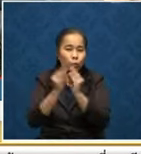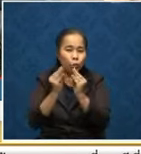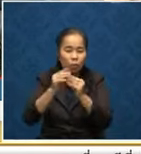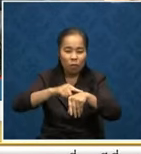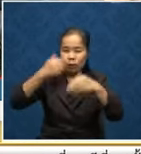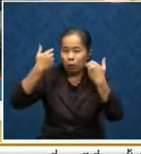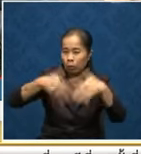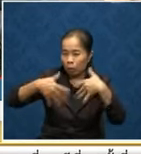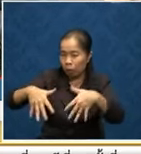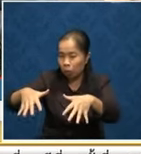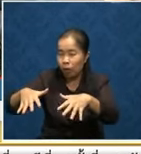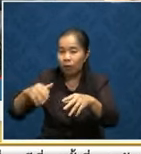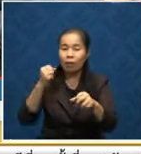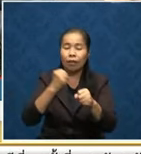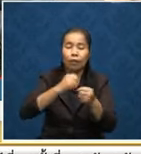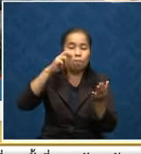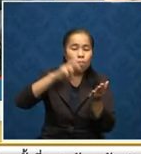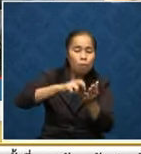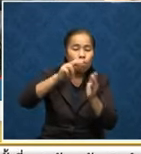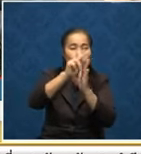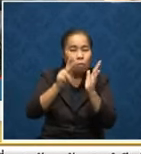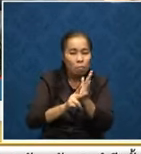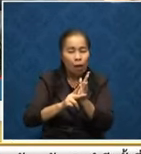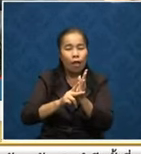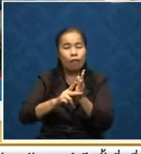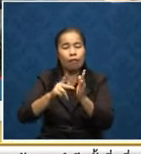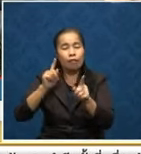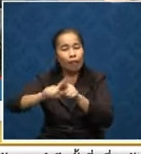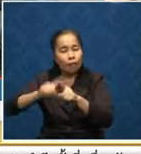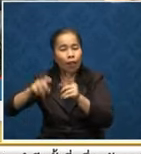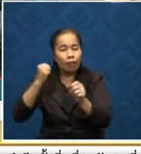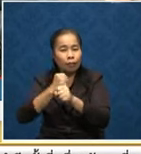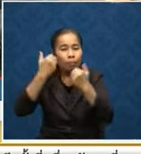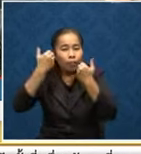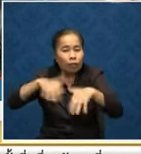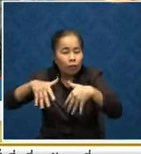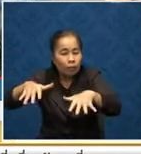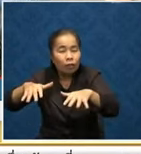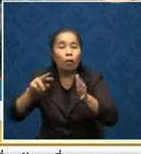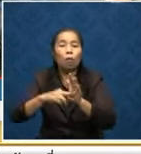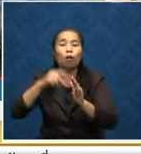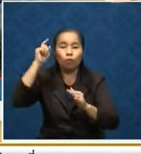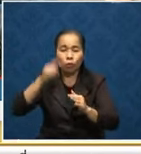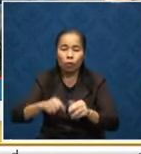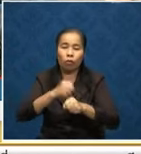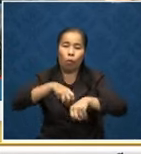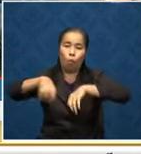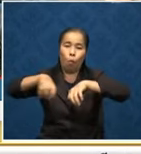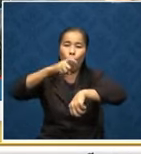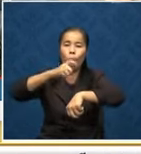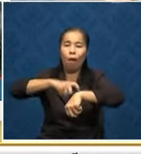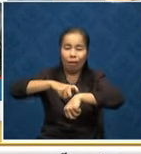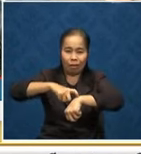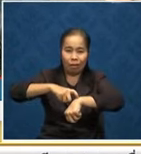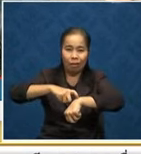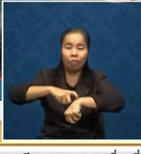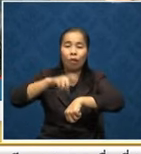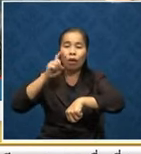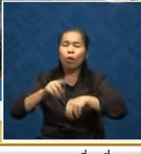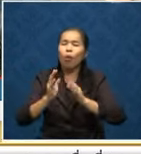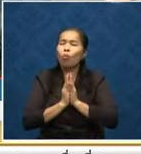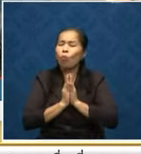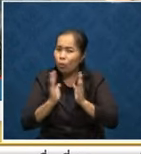ลุล่วงไปได้ตามบรรลุเป้าหมายที่เราตั้งไว้เนี่ยเราก็มาบริหารเวลากันต้องขอบพระคุณนะครับท่านประ